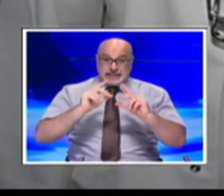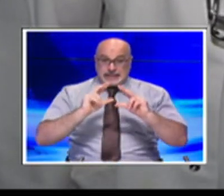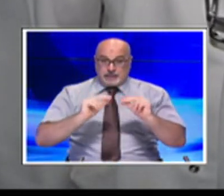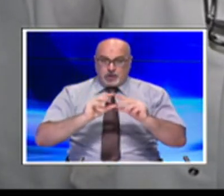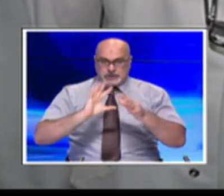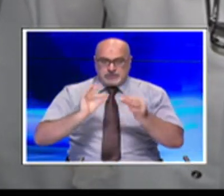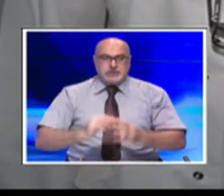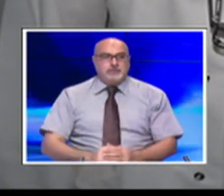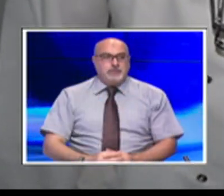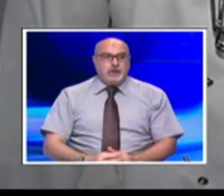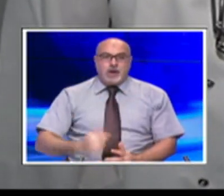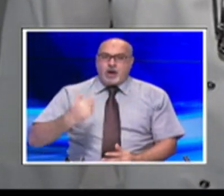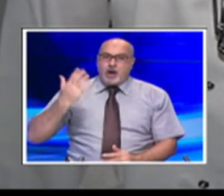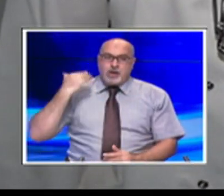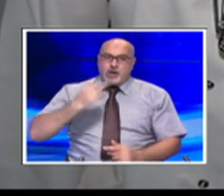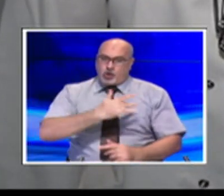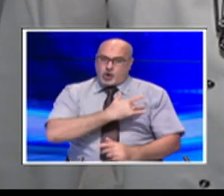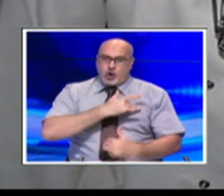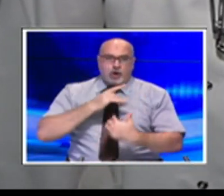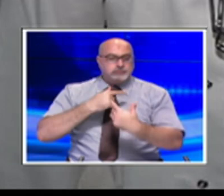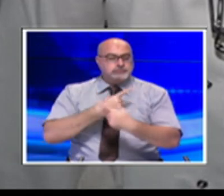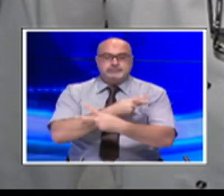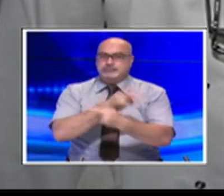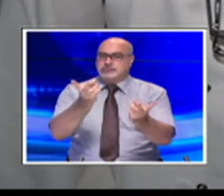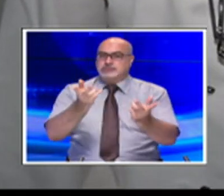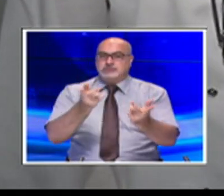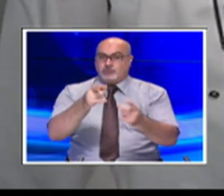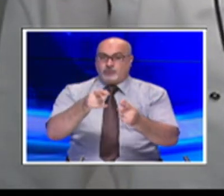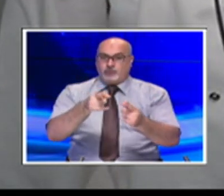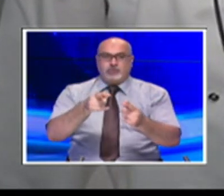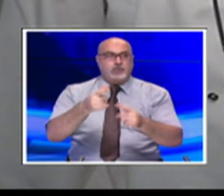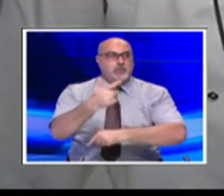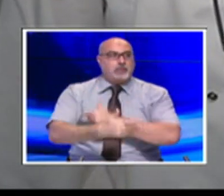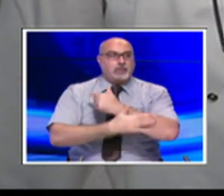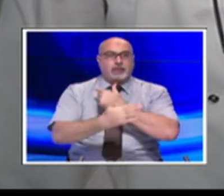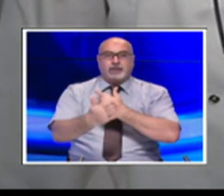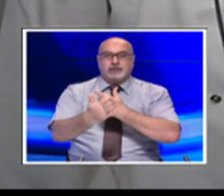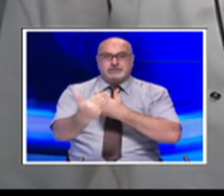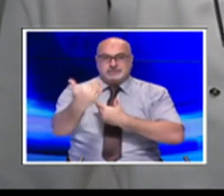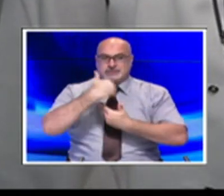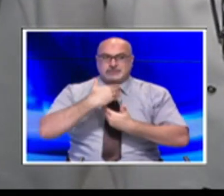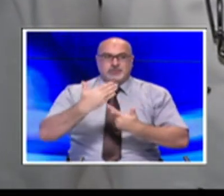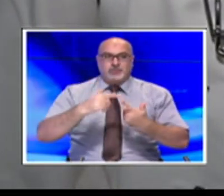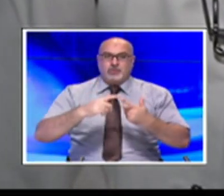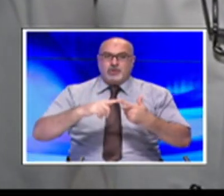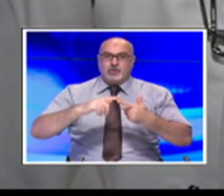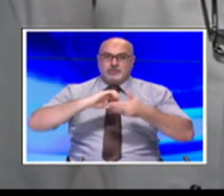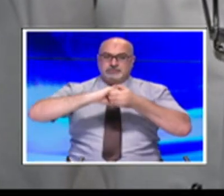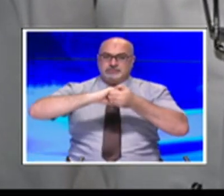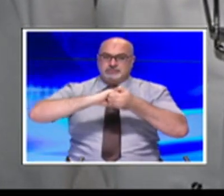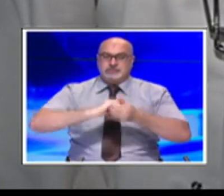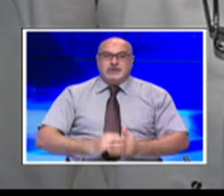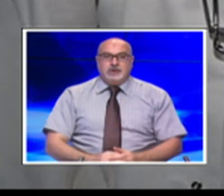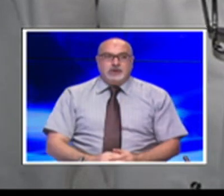مأسرين وجي فون دو كور من لكم ميرسي كثير لانكم كنتم موجودين لانكم حسيتوا معنا لانه